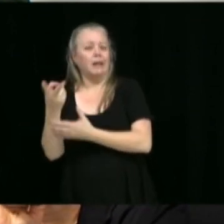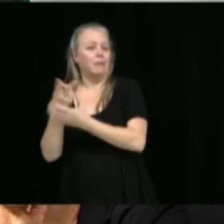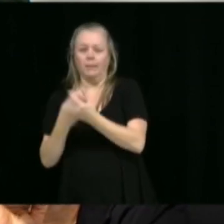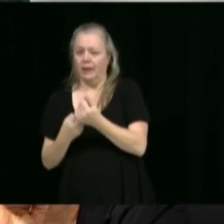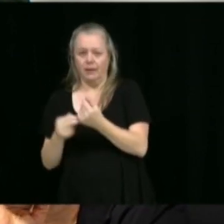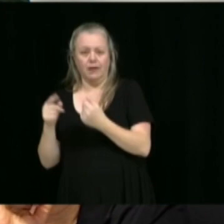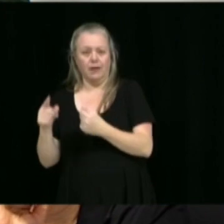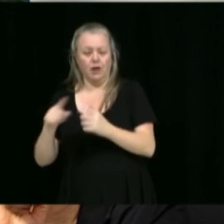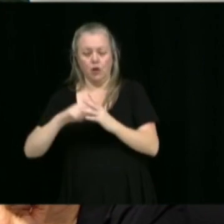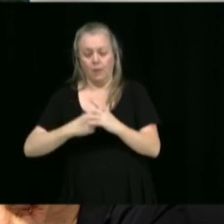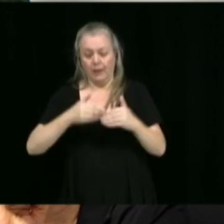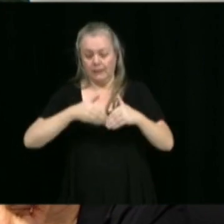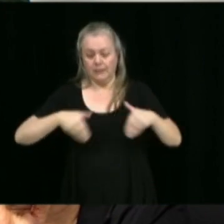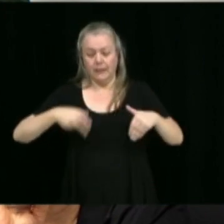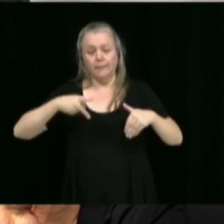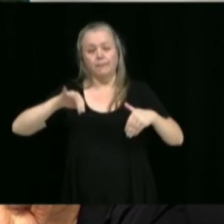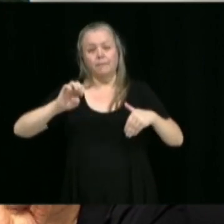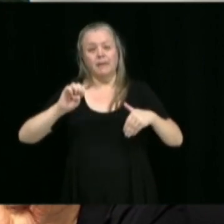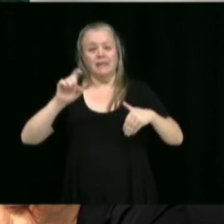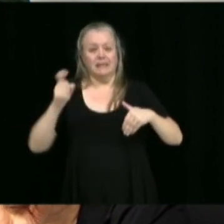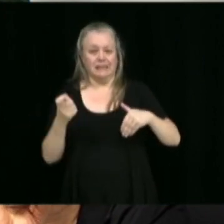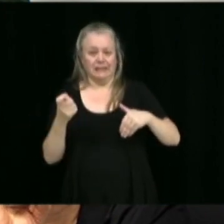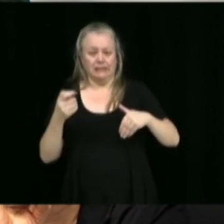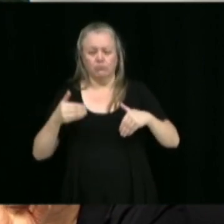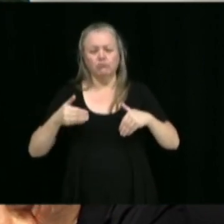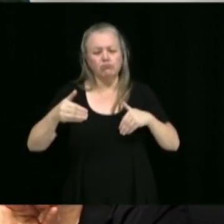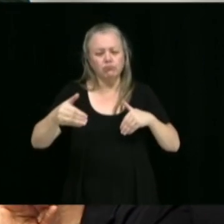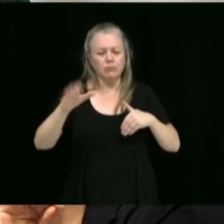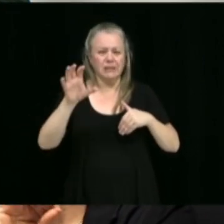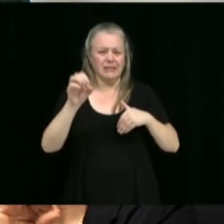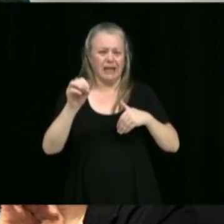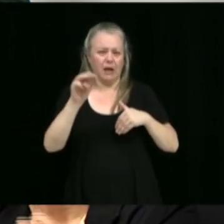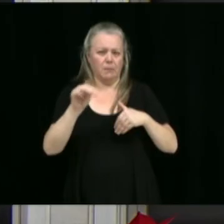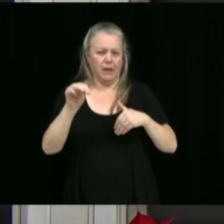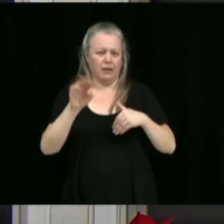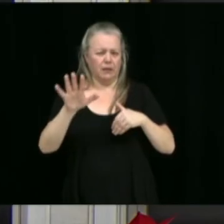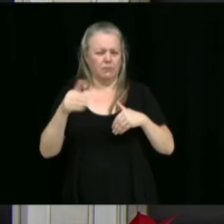partir de l'avenue P10, sur une distance d'environ 50 mètres.